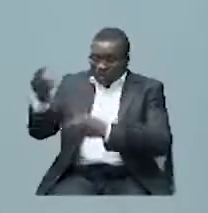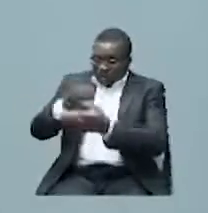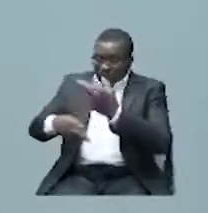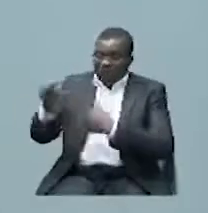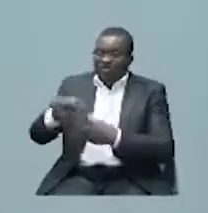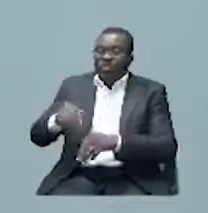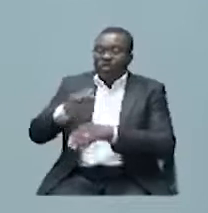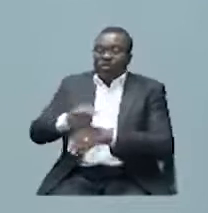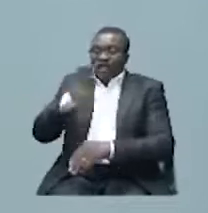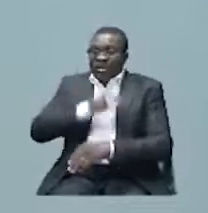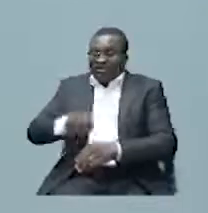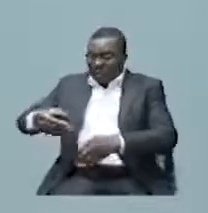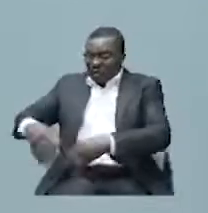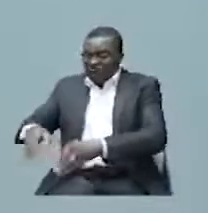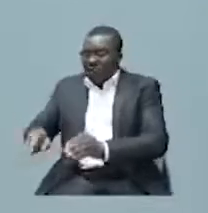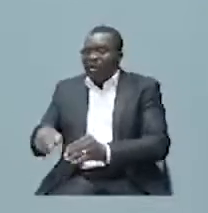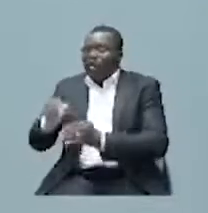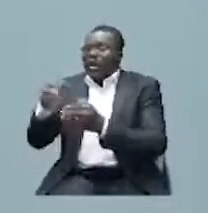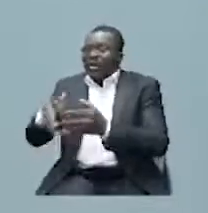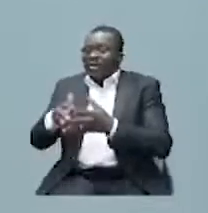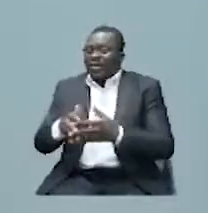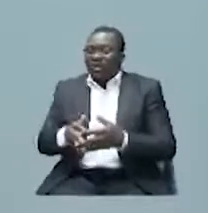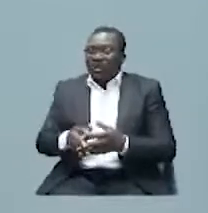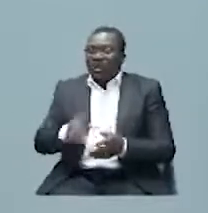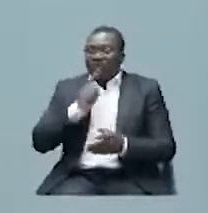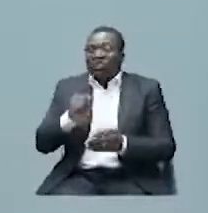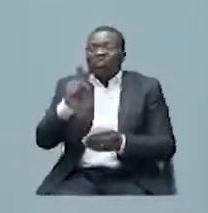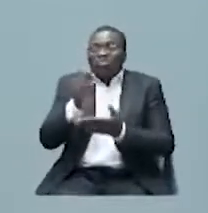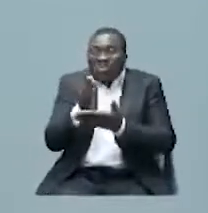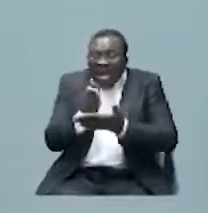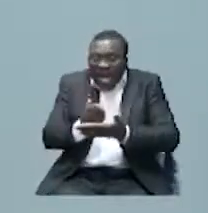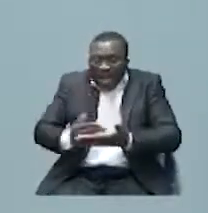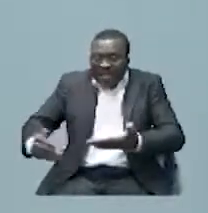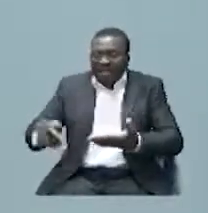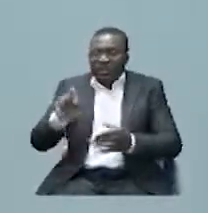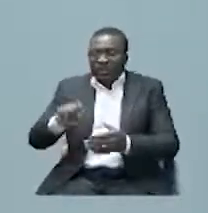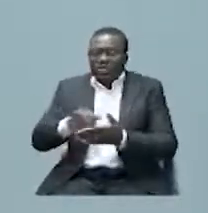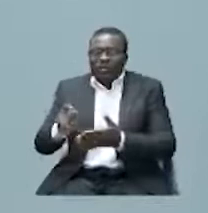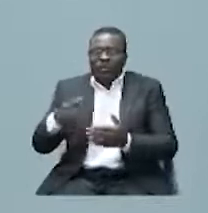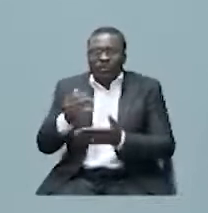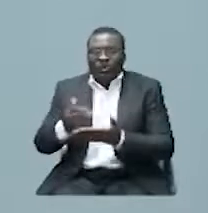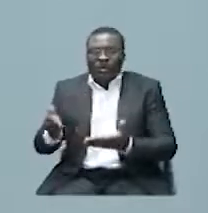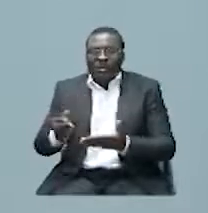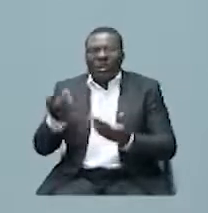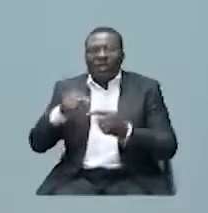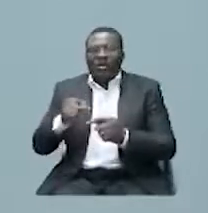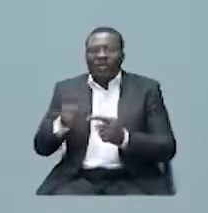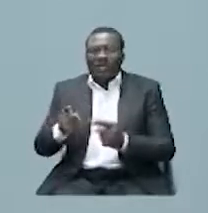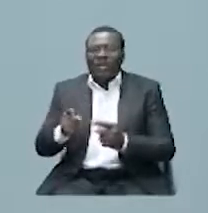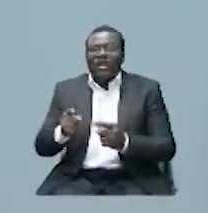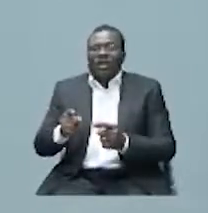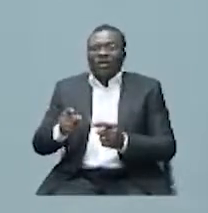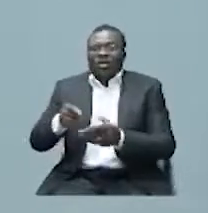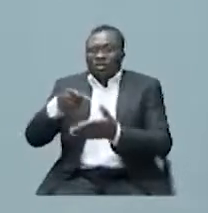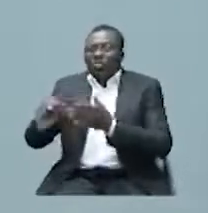bénéfices commerciaux et industriels, constitue seulement une partie de ce que nous avons. Quand on dit on défiscalise, ça ne veut pas